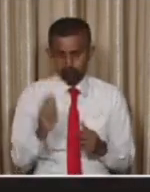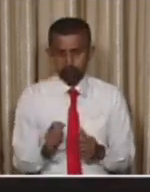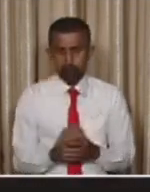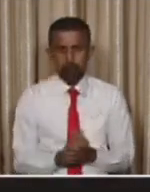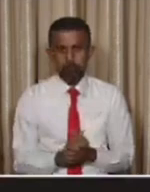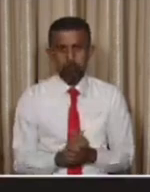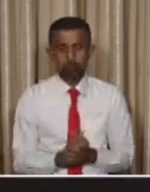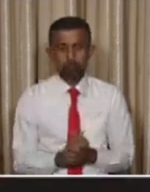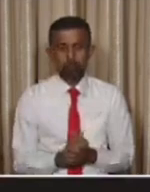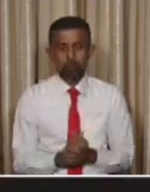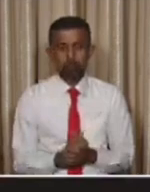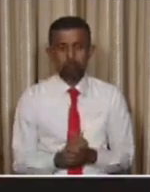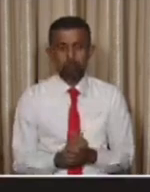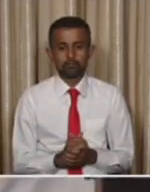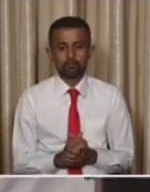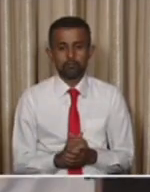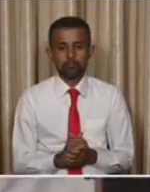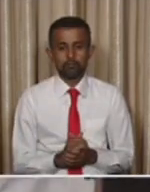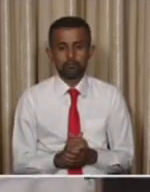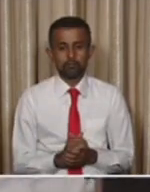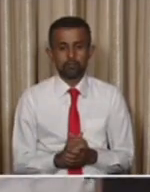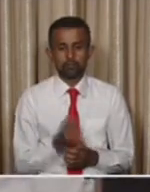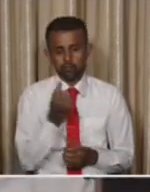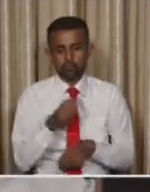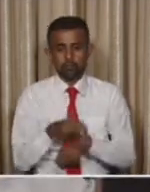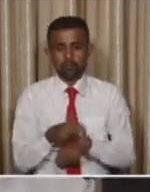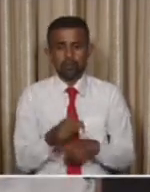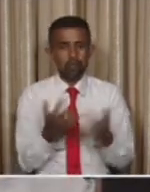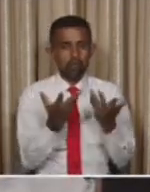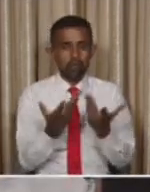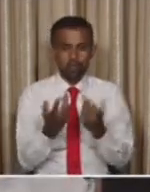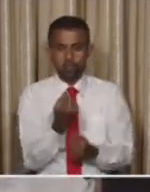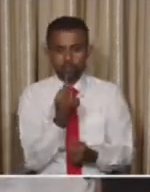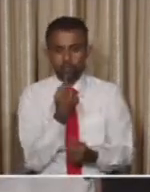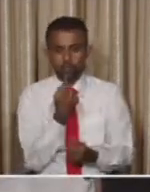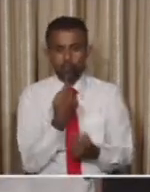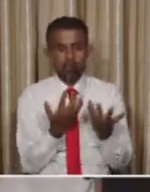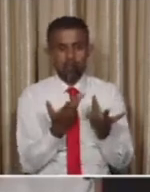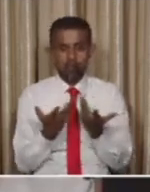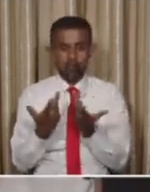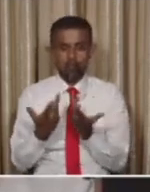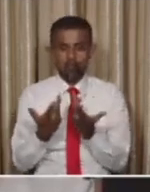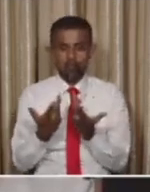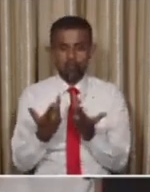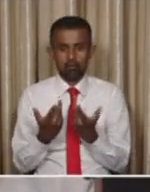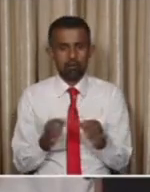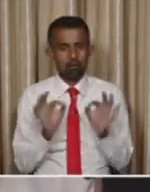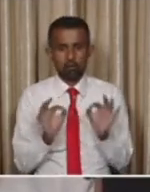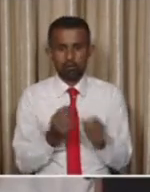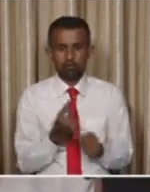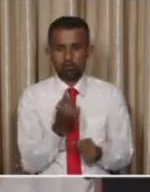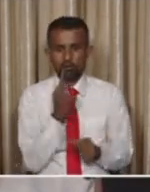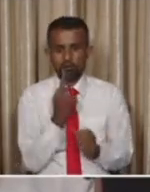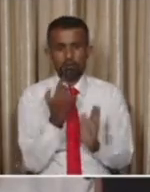මට පොඩ්ඩක් දෙන්න. විශේෂයෙන්ම එතුමා සංඛ්‍යාලේඛනක මම හිතන්නේ සංඛ්‍යාලේඛන හරි කියලා. කොහොම හරි මම